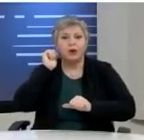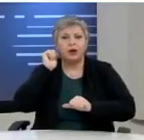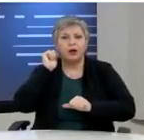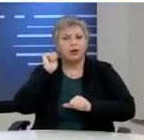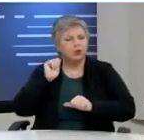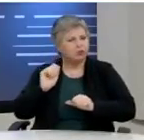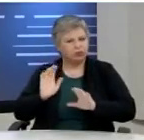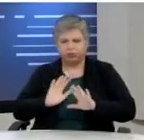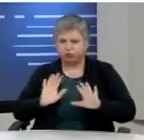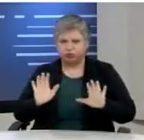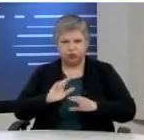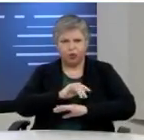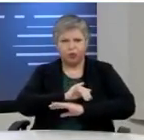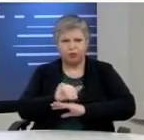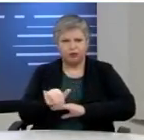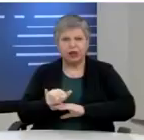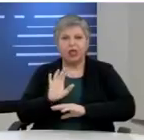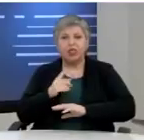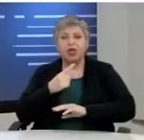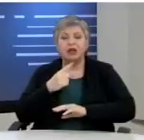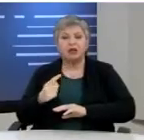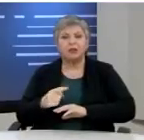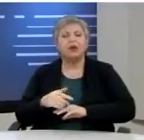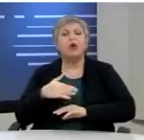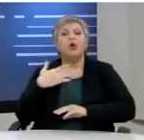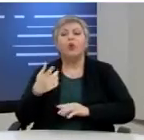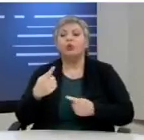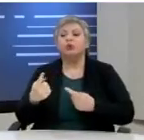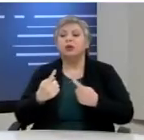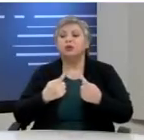και σε όλες τις διαπραγματεύσεις στο διεθνές και στο ευρωπαϊκό πλαίσιο